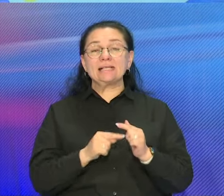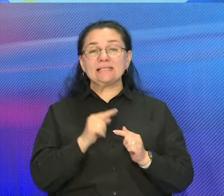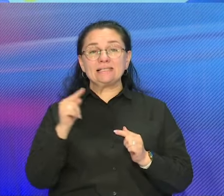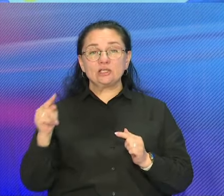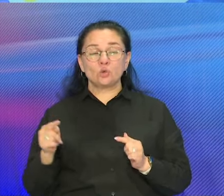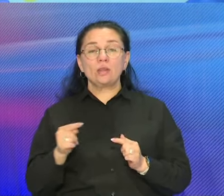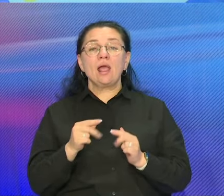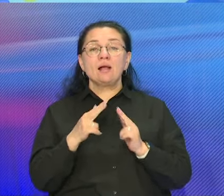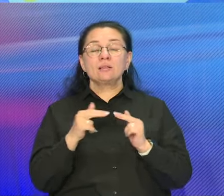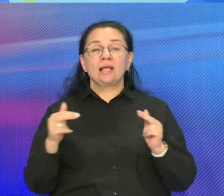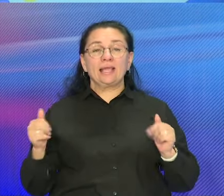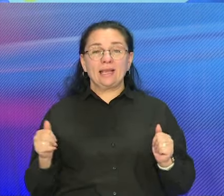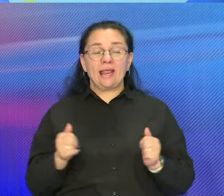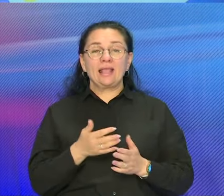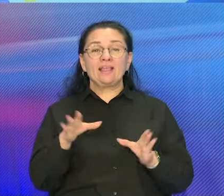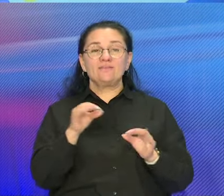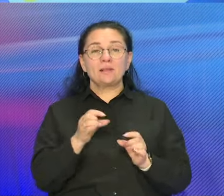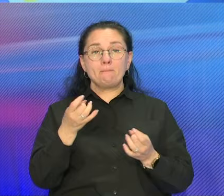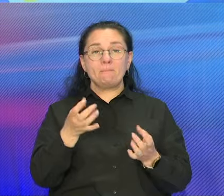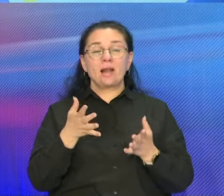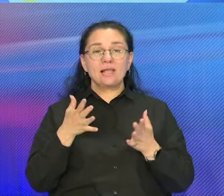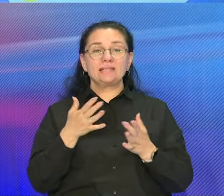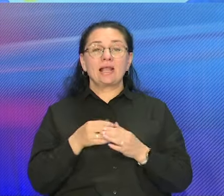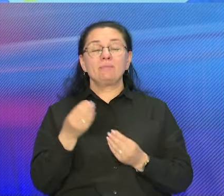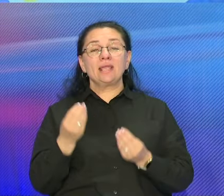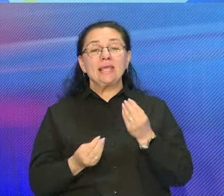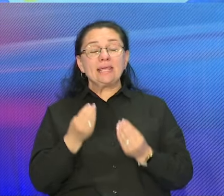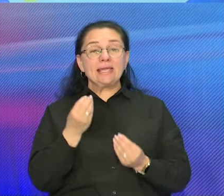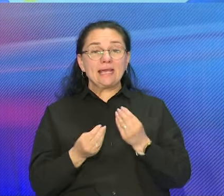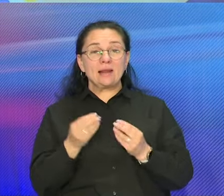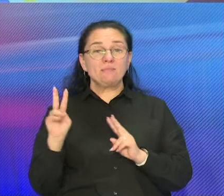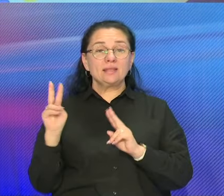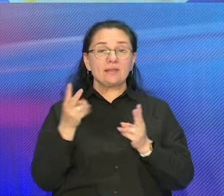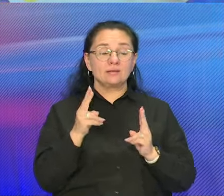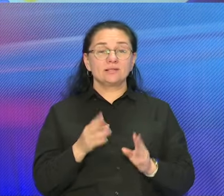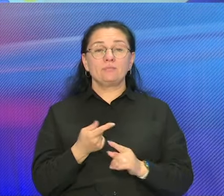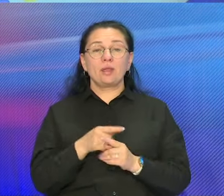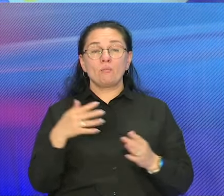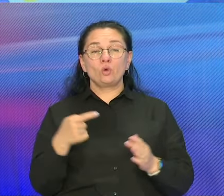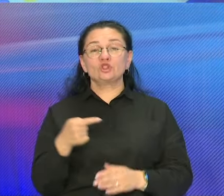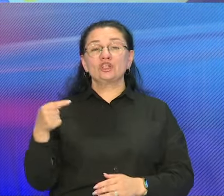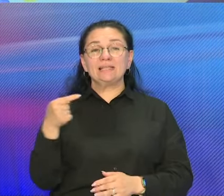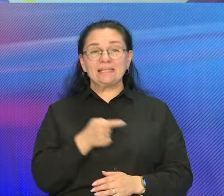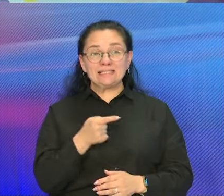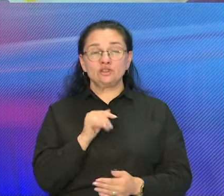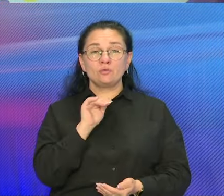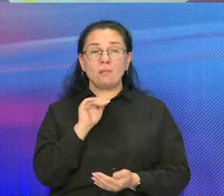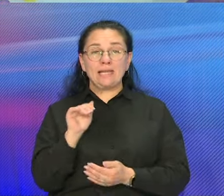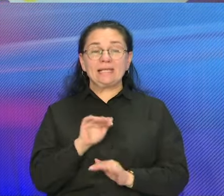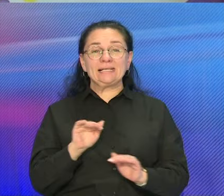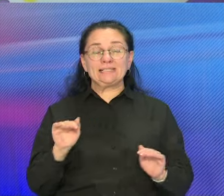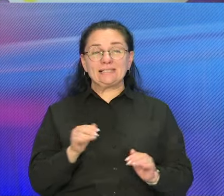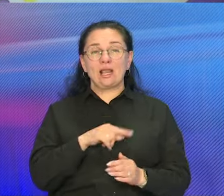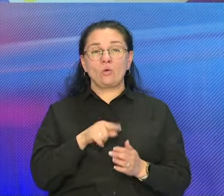лагерев Удельниками яркого свята с конкурсами, гульнями и танцами стали больше за тысячу маленьких жихаров Гродно В своей